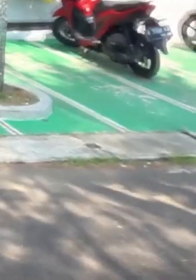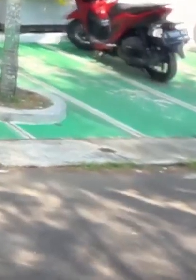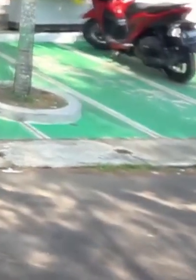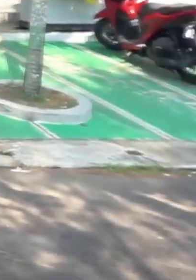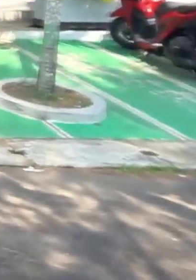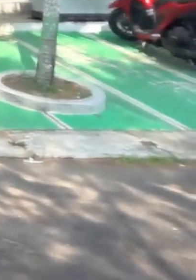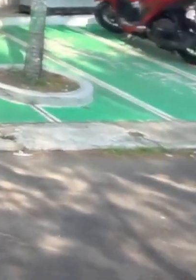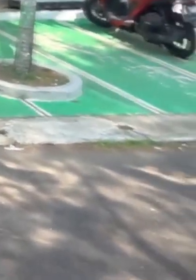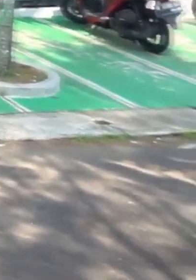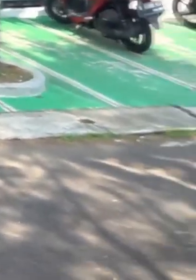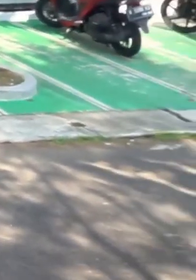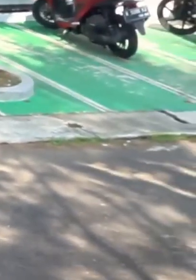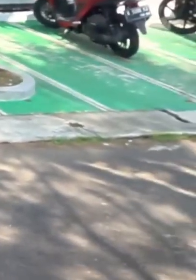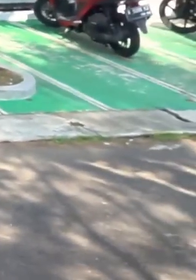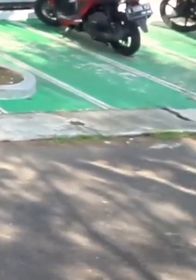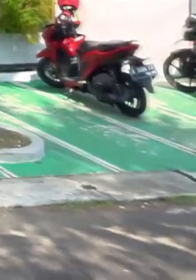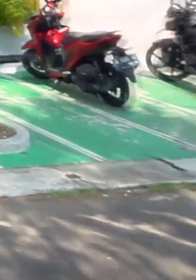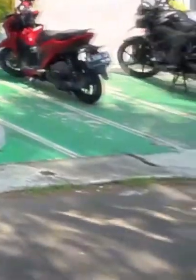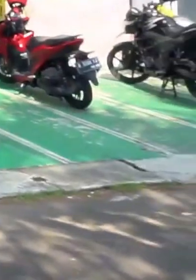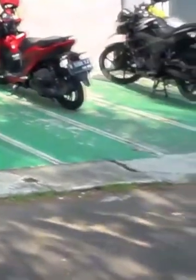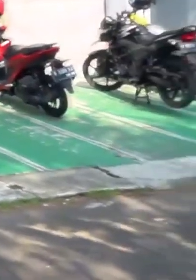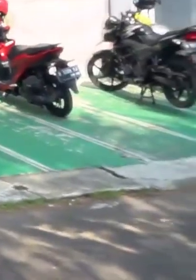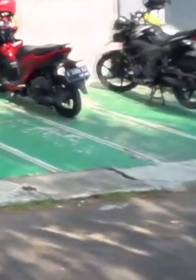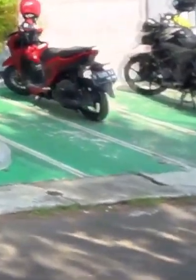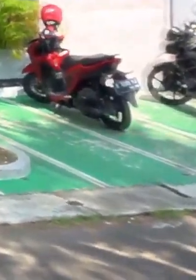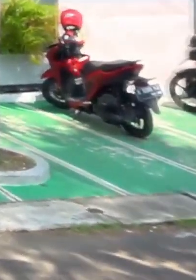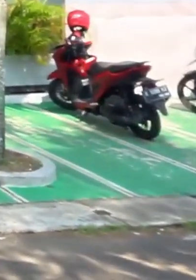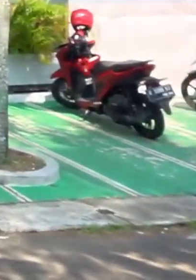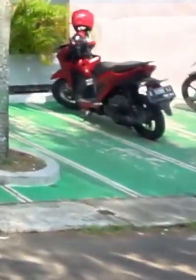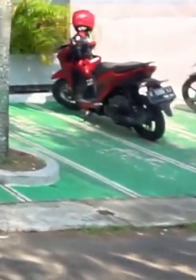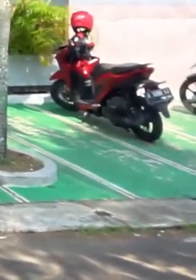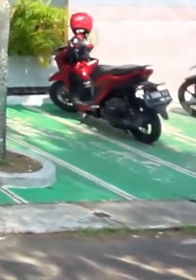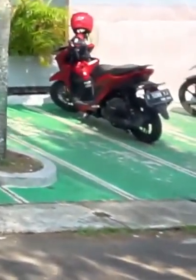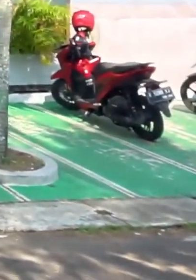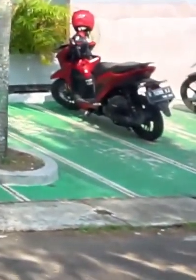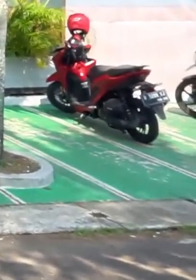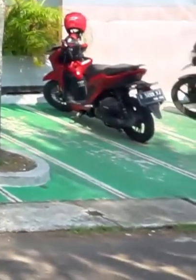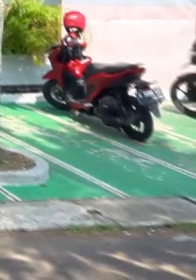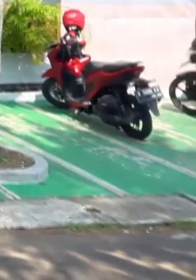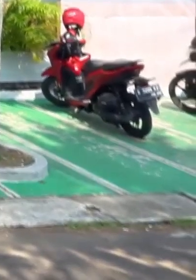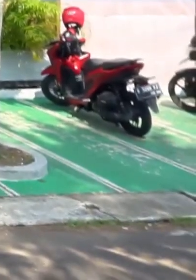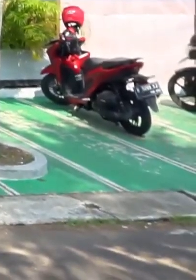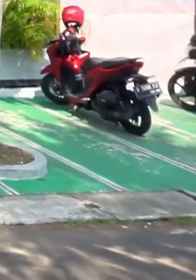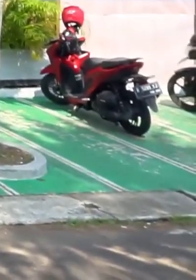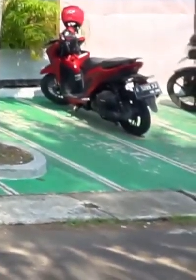Jadi prosedurnya bagus, cepat, karena serba online sekarang sih ya.